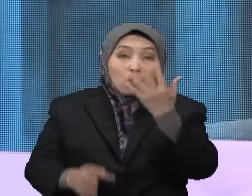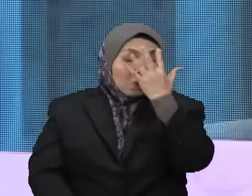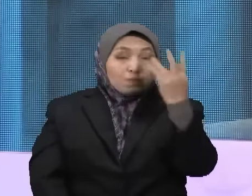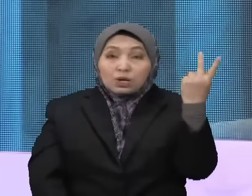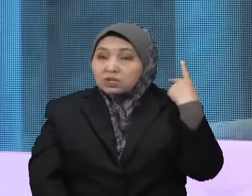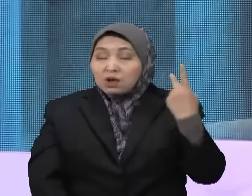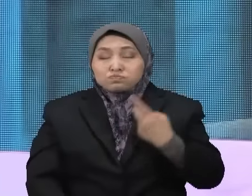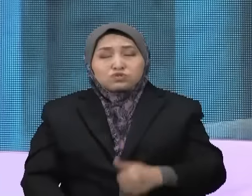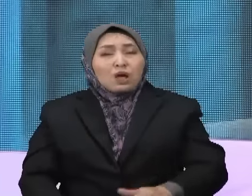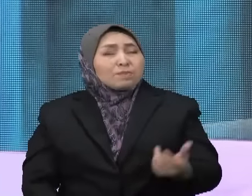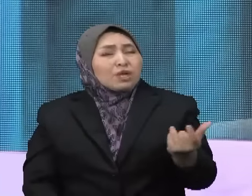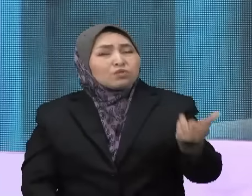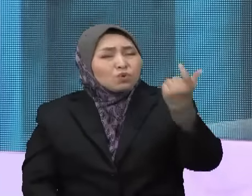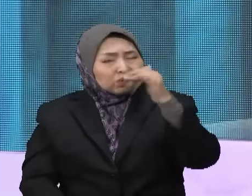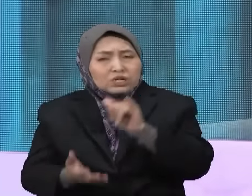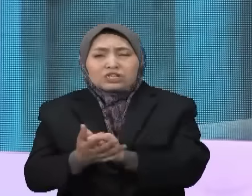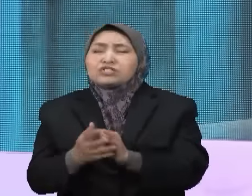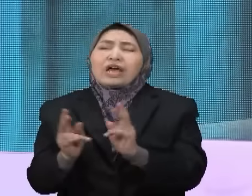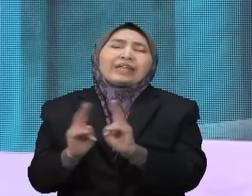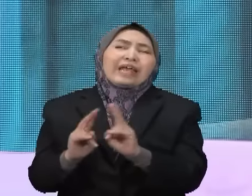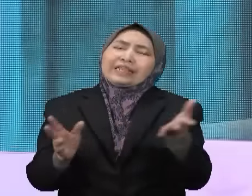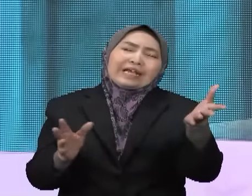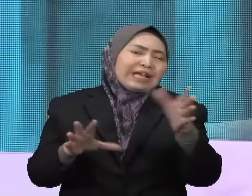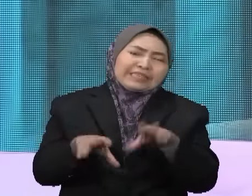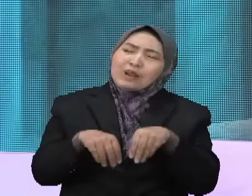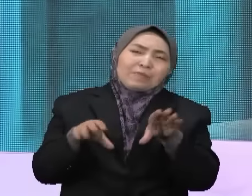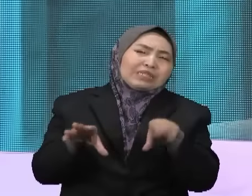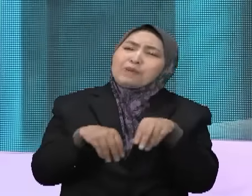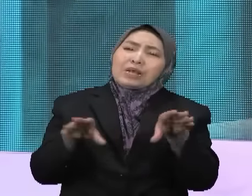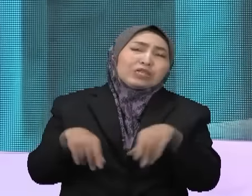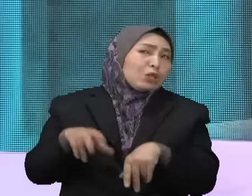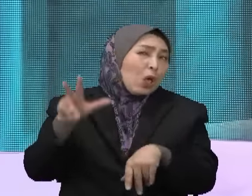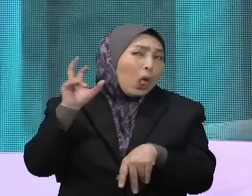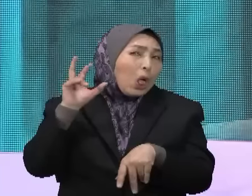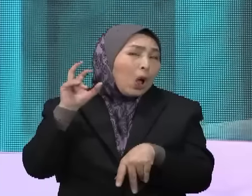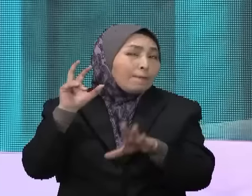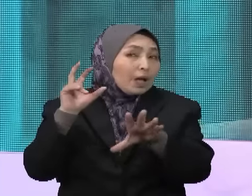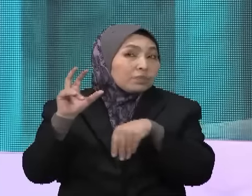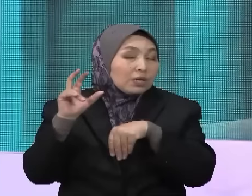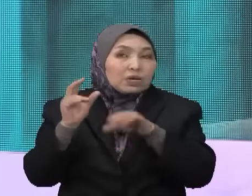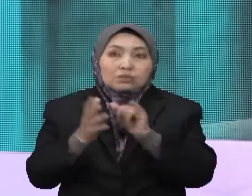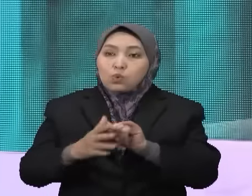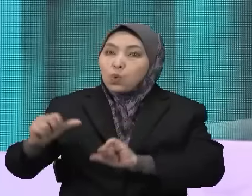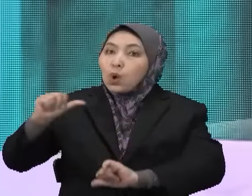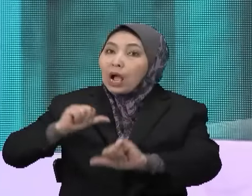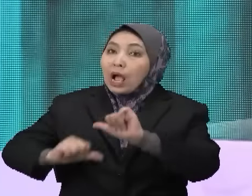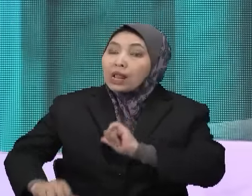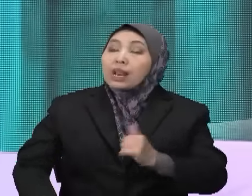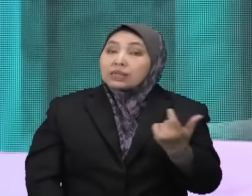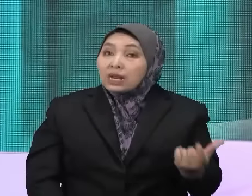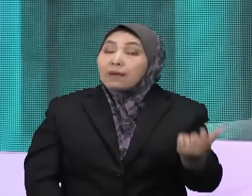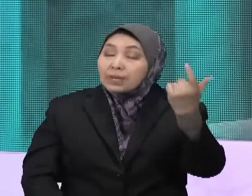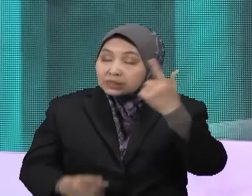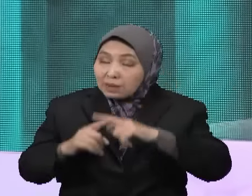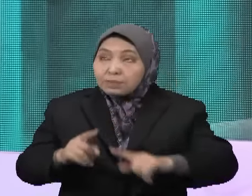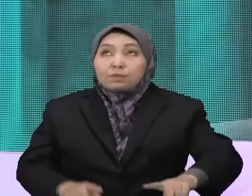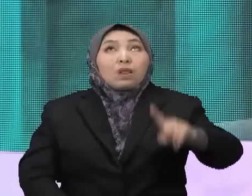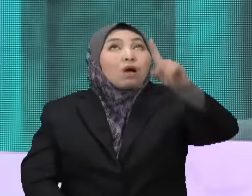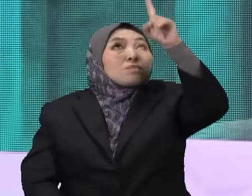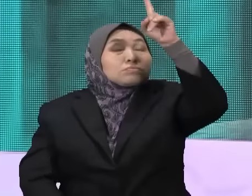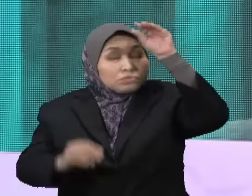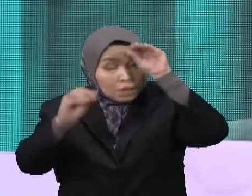huwa udhun. Nabi itu dia ni, alah, dia akan terimanya, dia akan dengar saja. Itu adalah akhlak Nabi. Tetapi bila diajarkan Allah